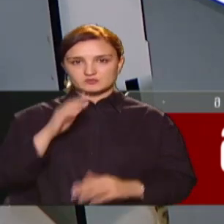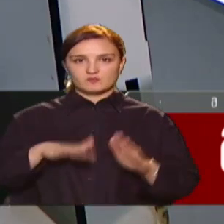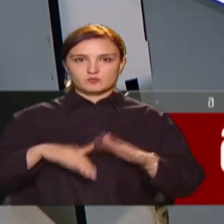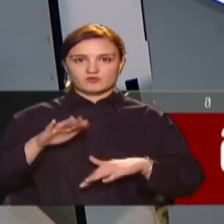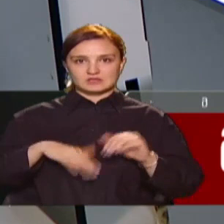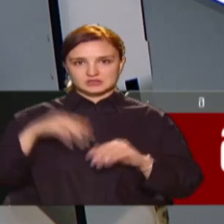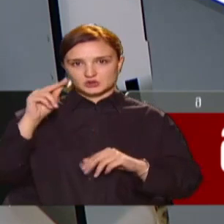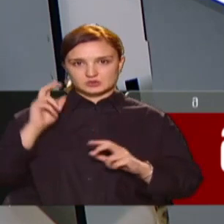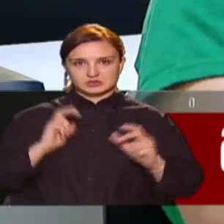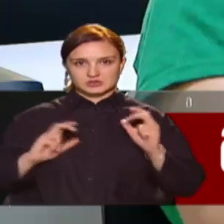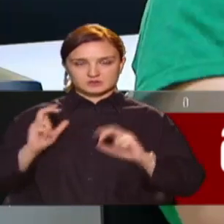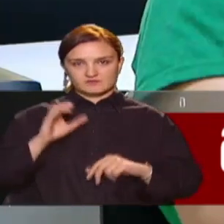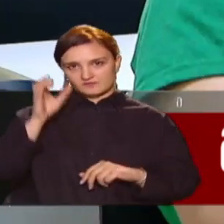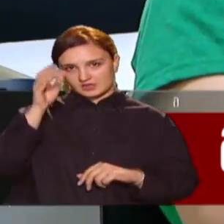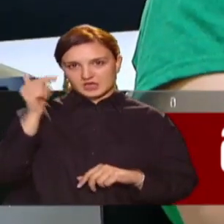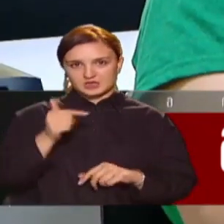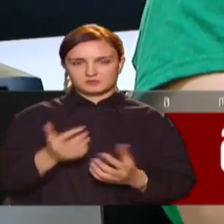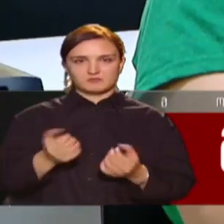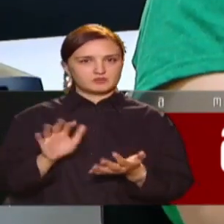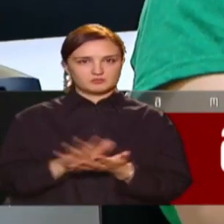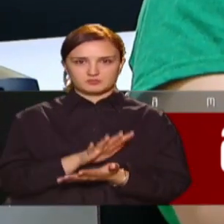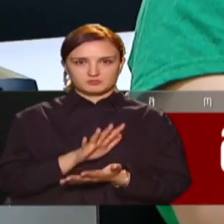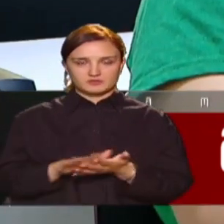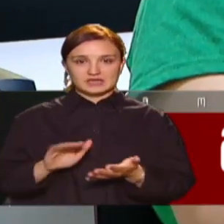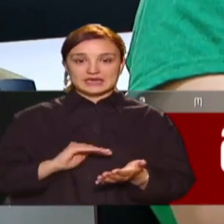პროფესიულ სასწავლებლებში განათლების მიღება უფასოა.